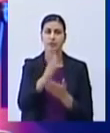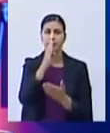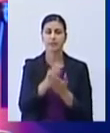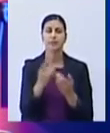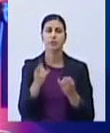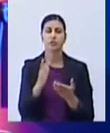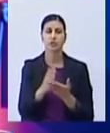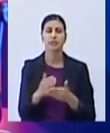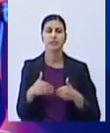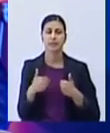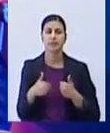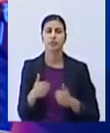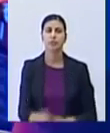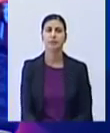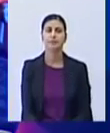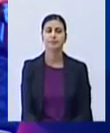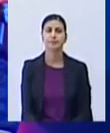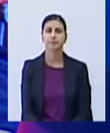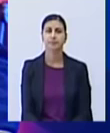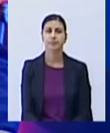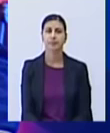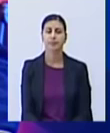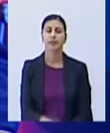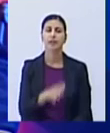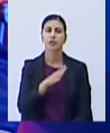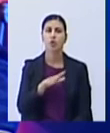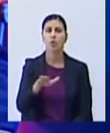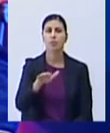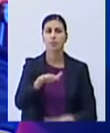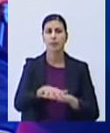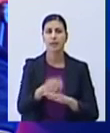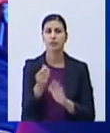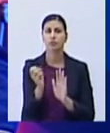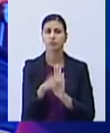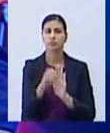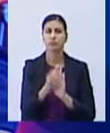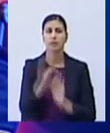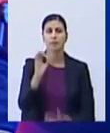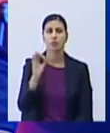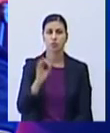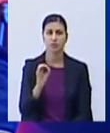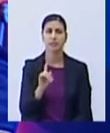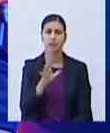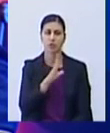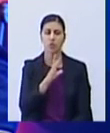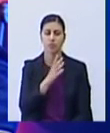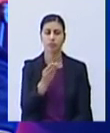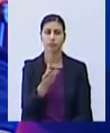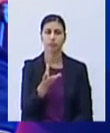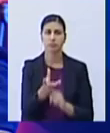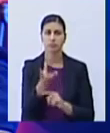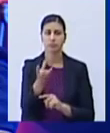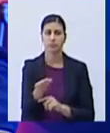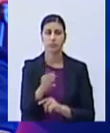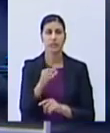ეთერში ხართ. გამარჯობათ, რომ ანაბრებზე რო ქონდა ფული შეგანილი, რაღაცა პროცენტი, რაღაცა ანაზღაურდებოდა.